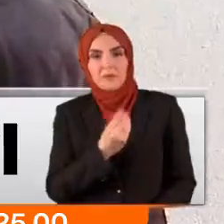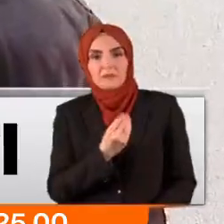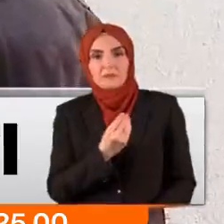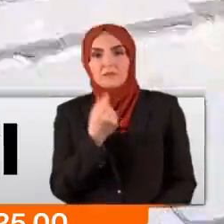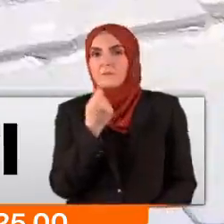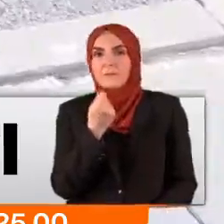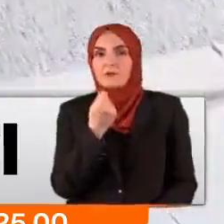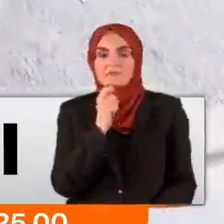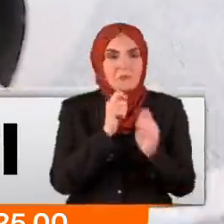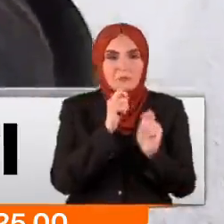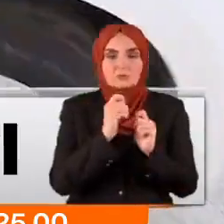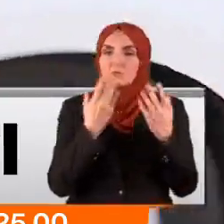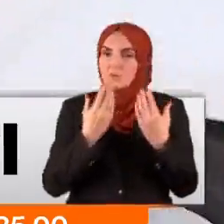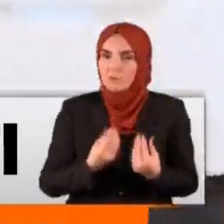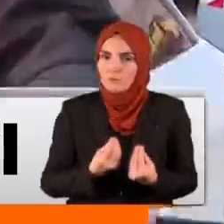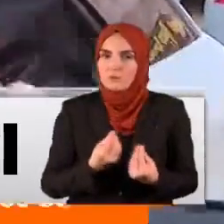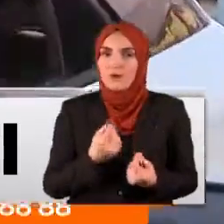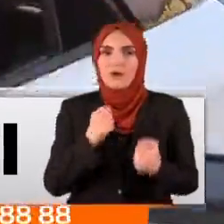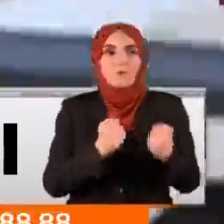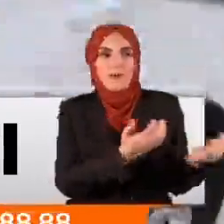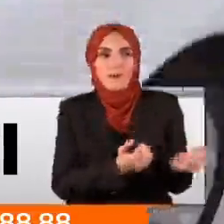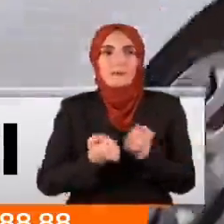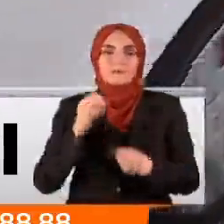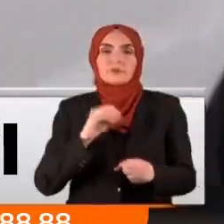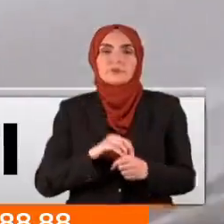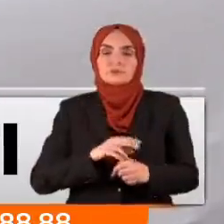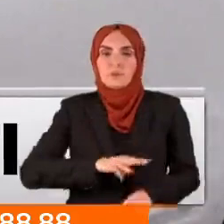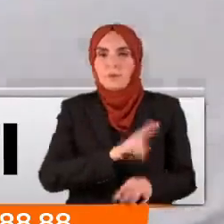Fiyatta anlaştık. Aracı almak için yola koyulduk. Başına